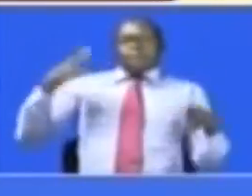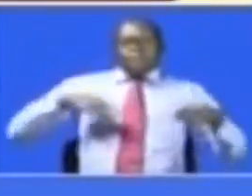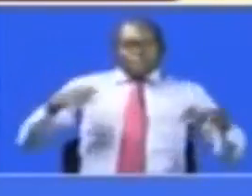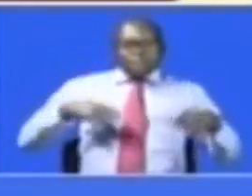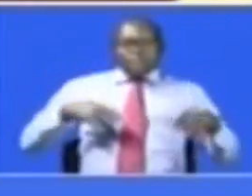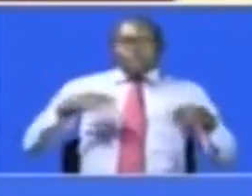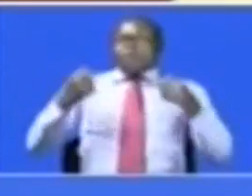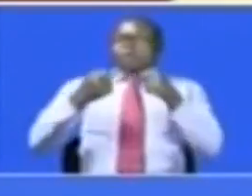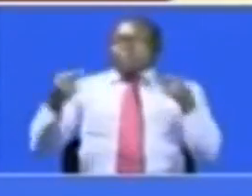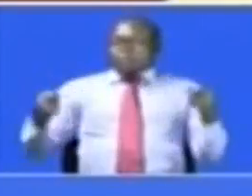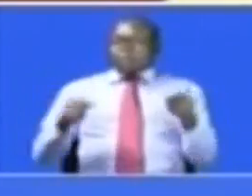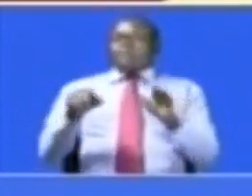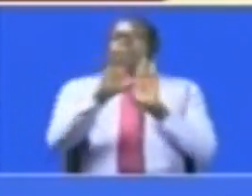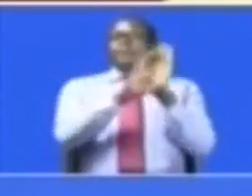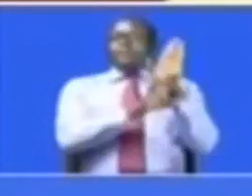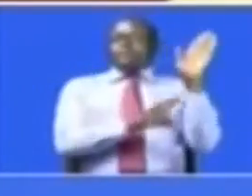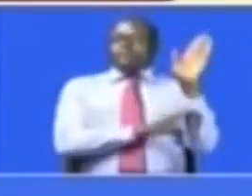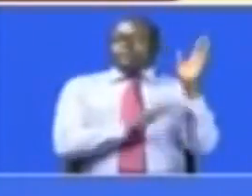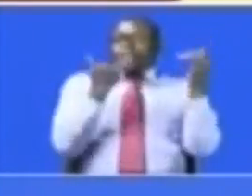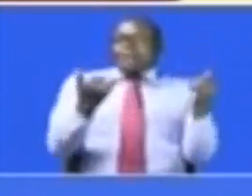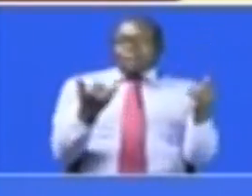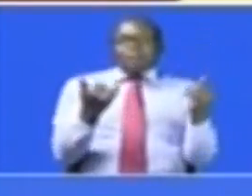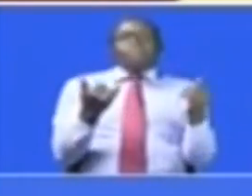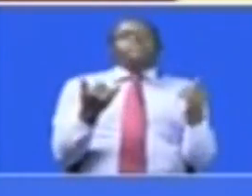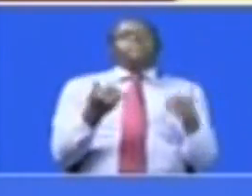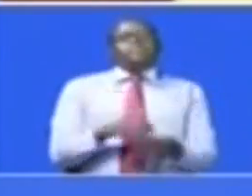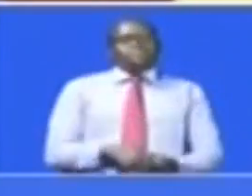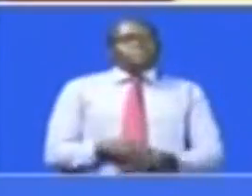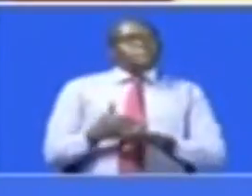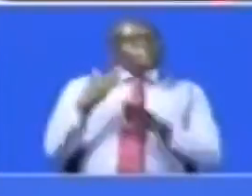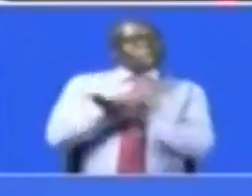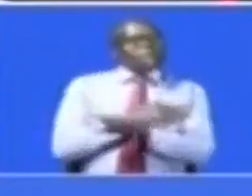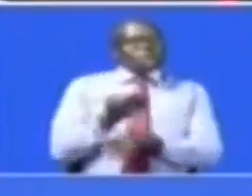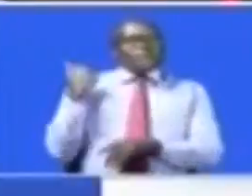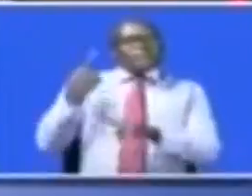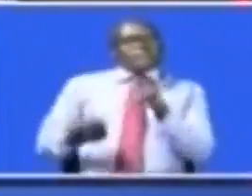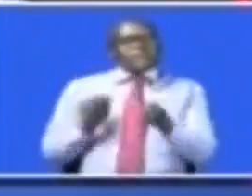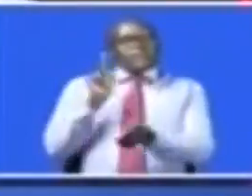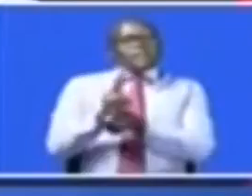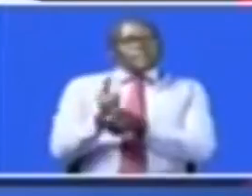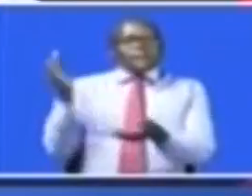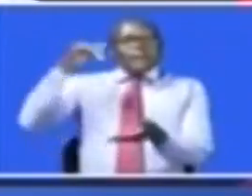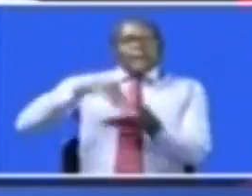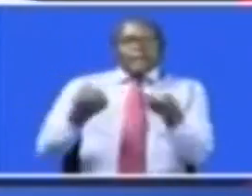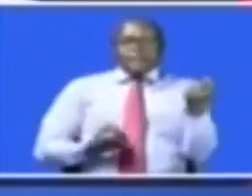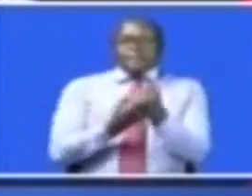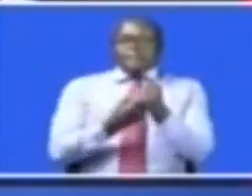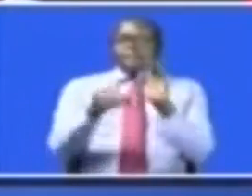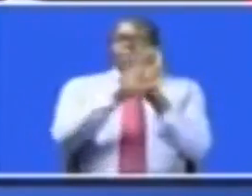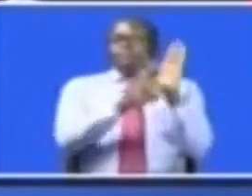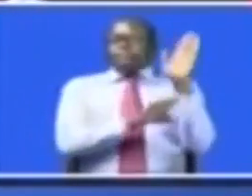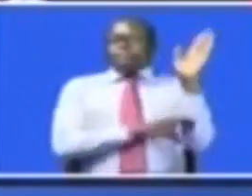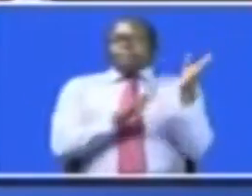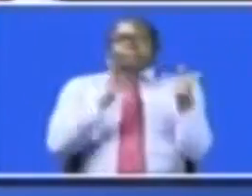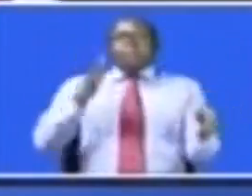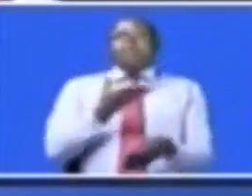people opposed to the referendum now than they were as it was in December. Again, support for the referendum is higher